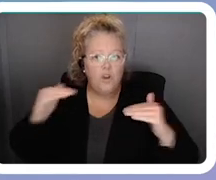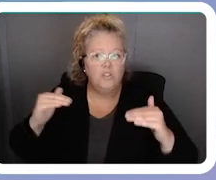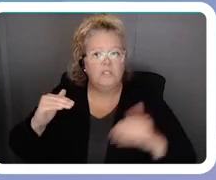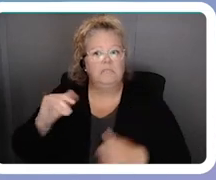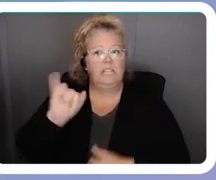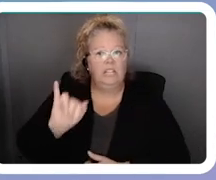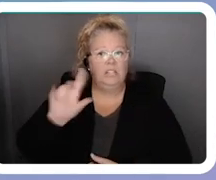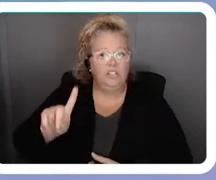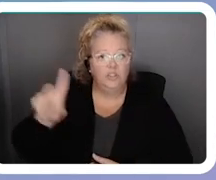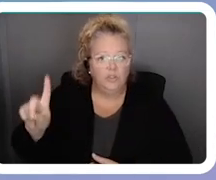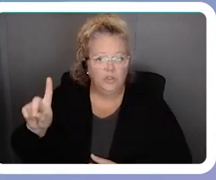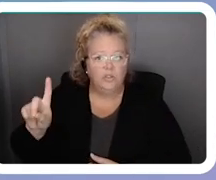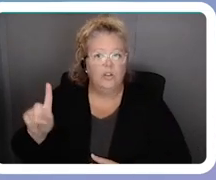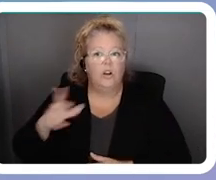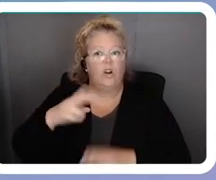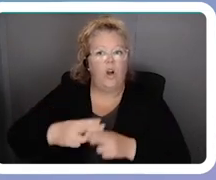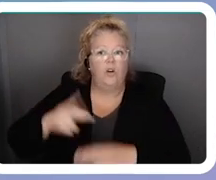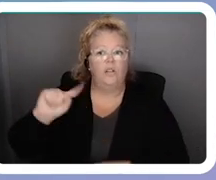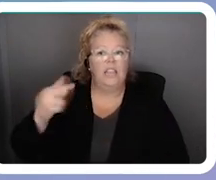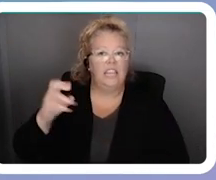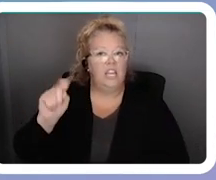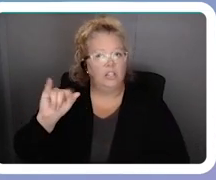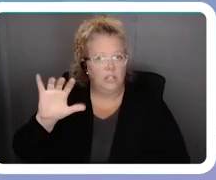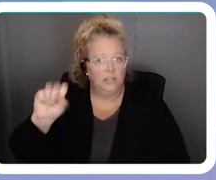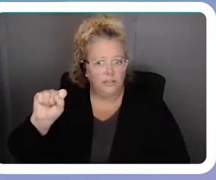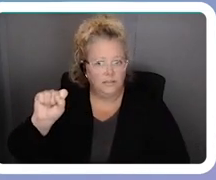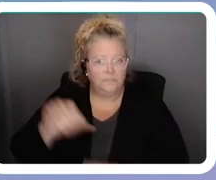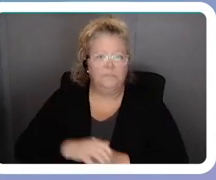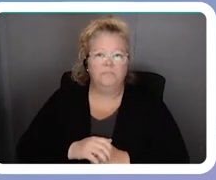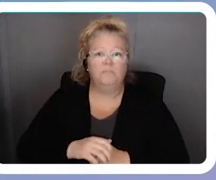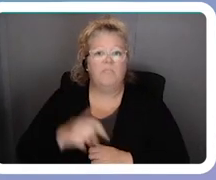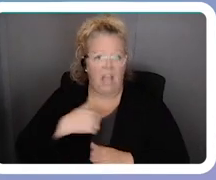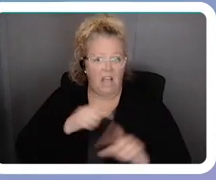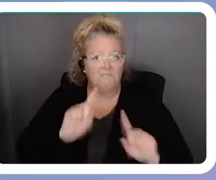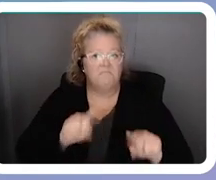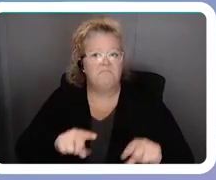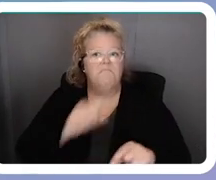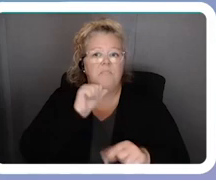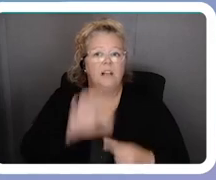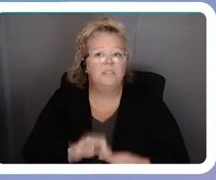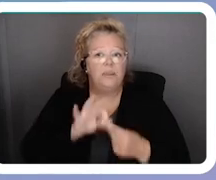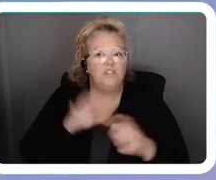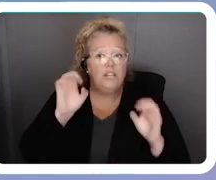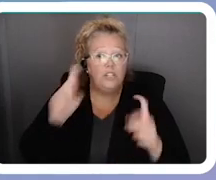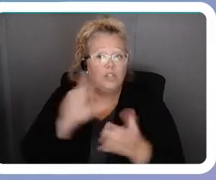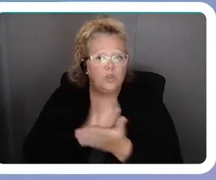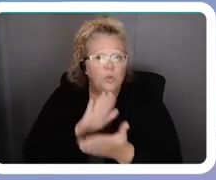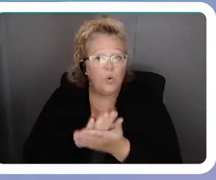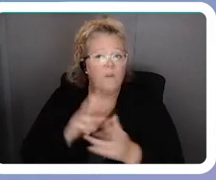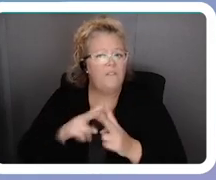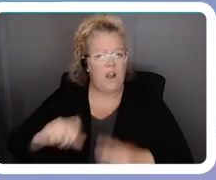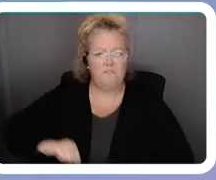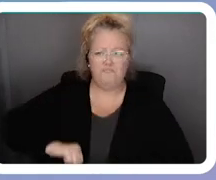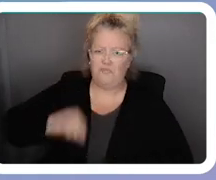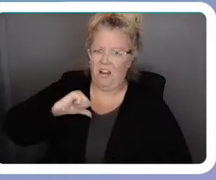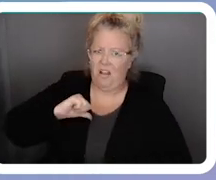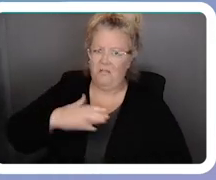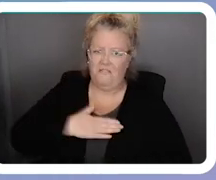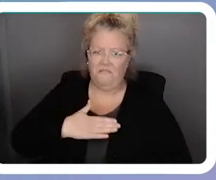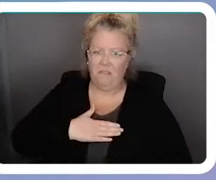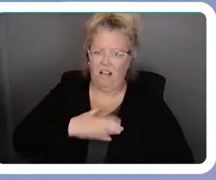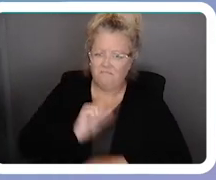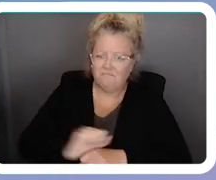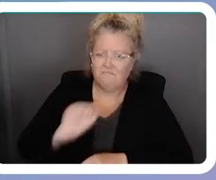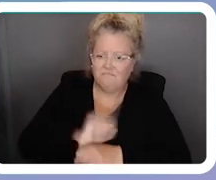νέων νοηστική θέση που λέγεται Θεοτόκο. Πήγα σε σχολείο, τυπική εκπαίδευση και είμαι